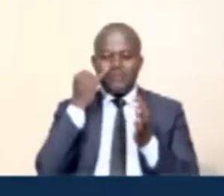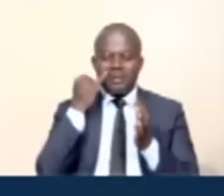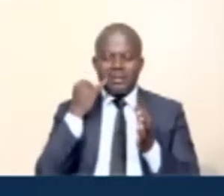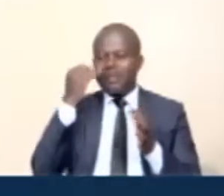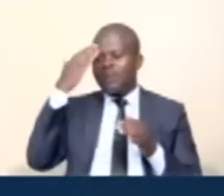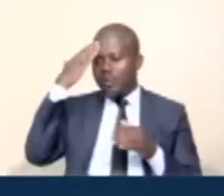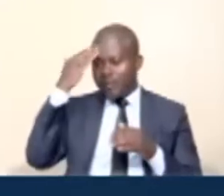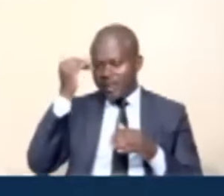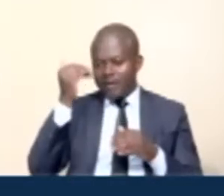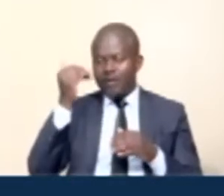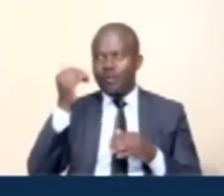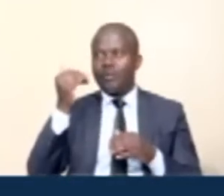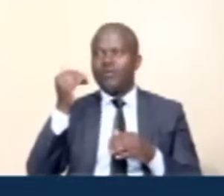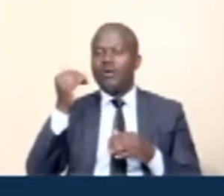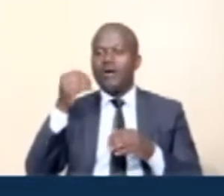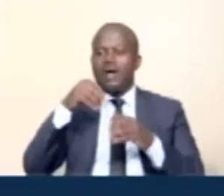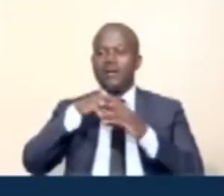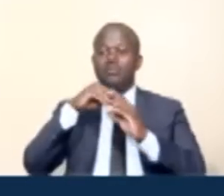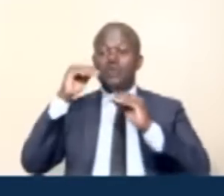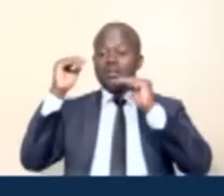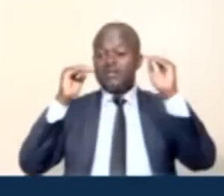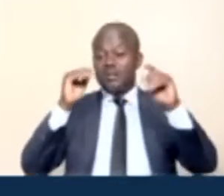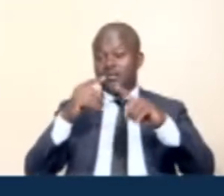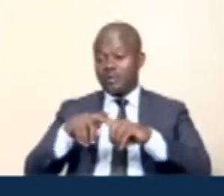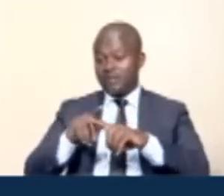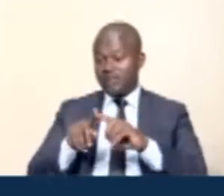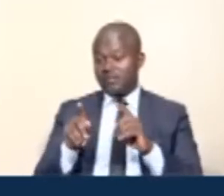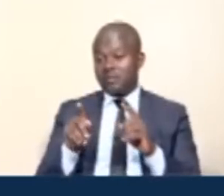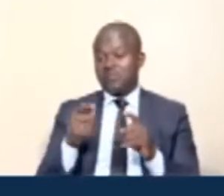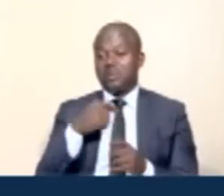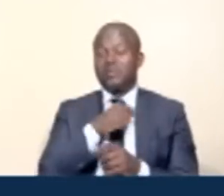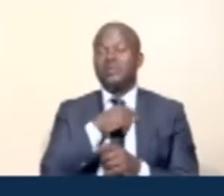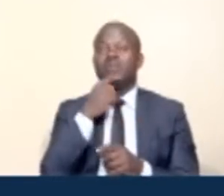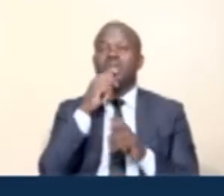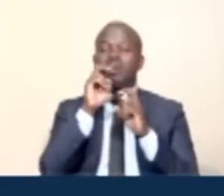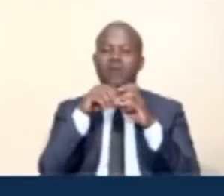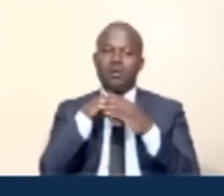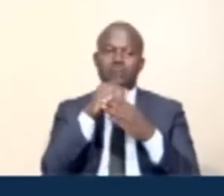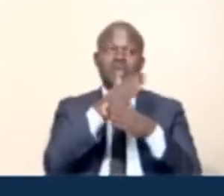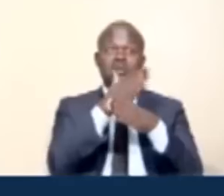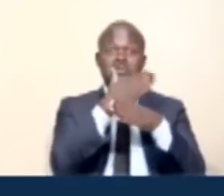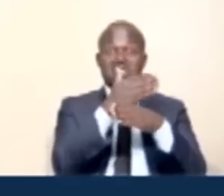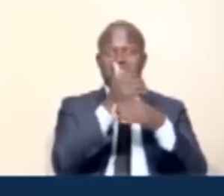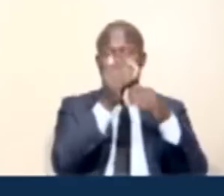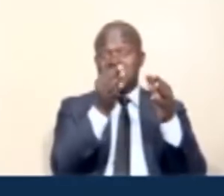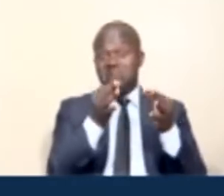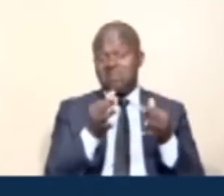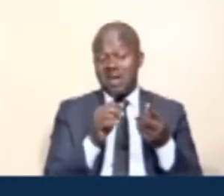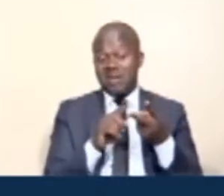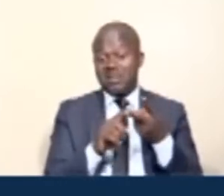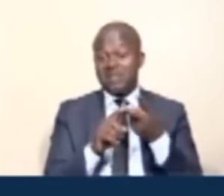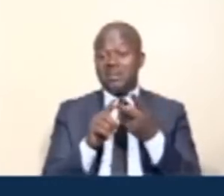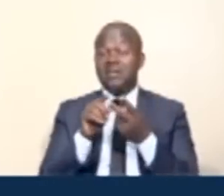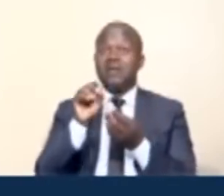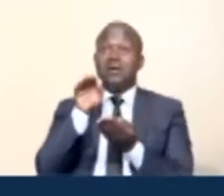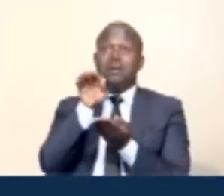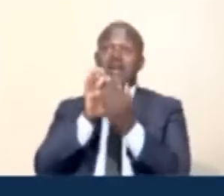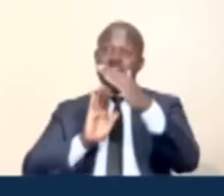kirimo inzego zitandukanye. Twavuga yuko harimo Minikofine, twavuga yuko harimo